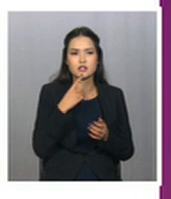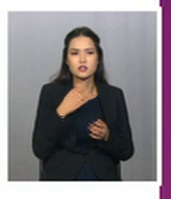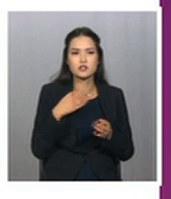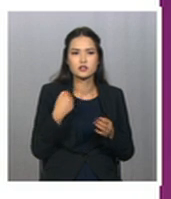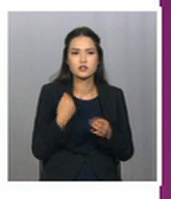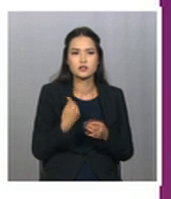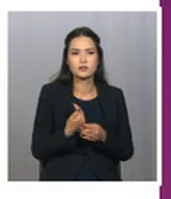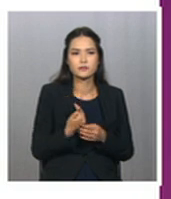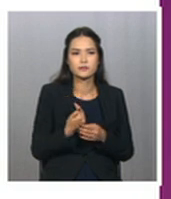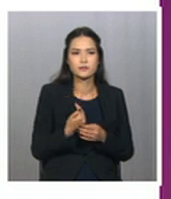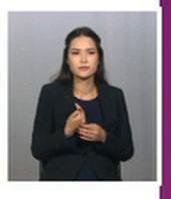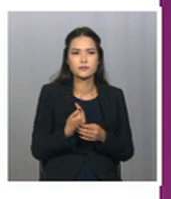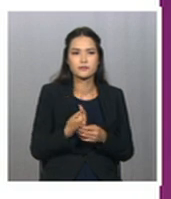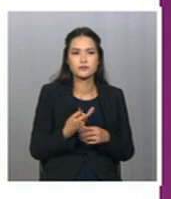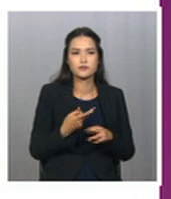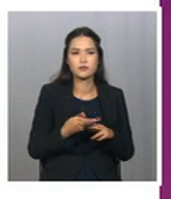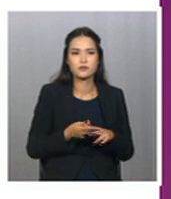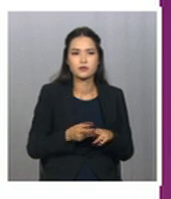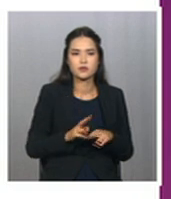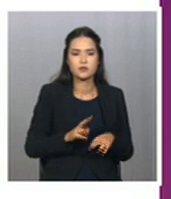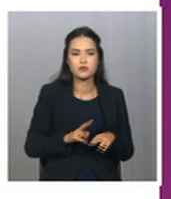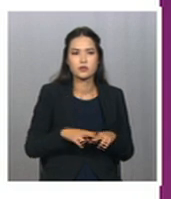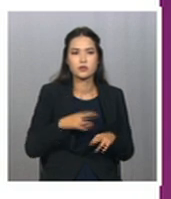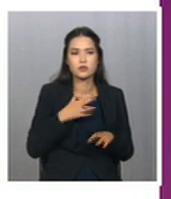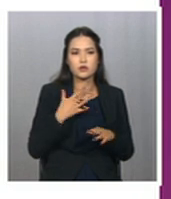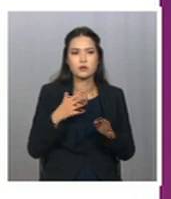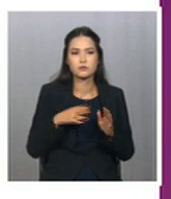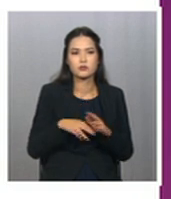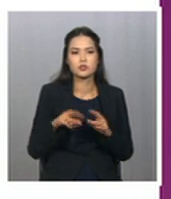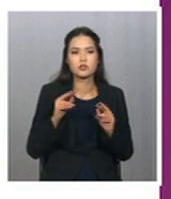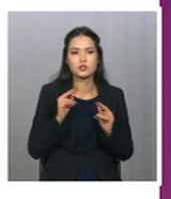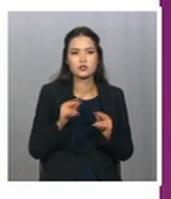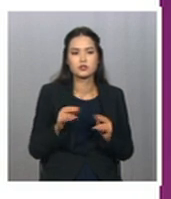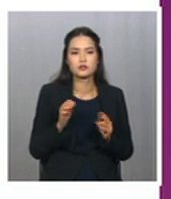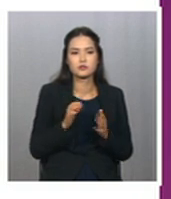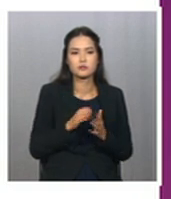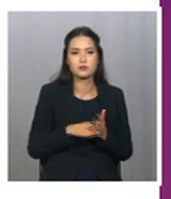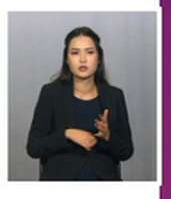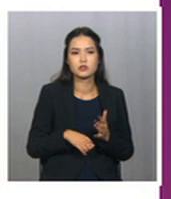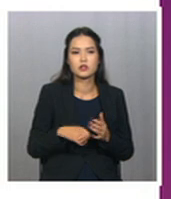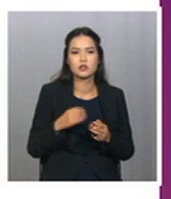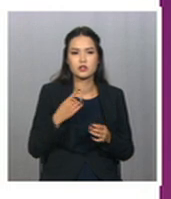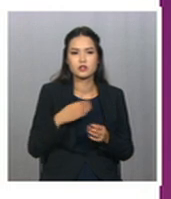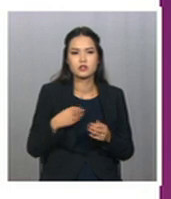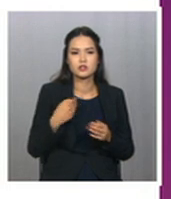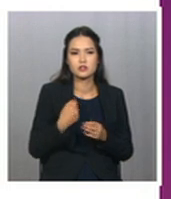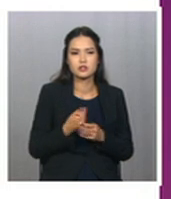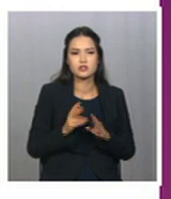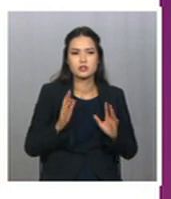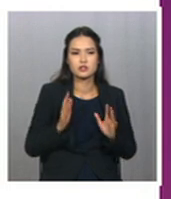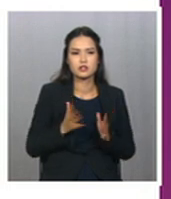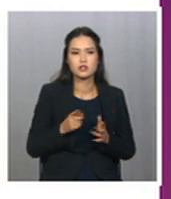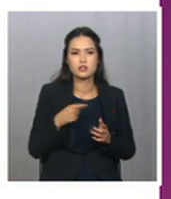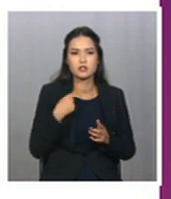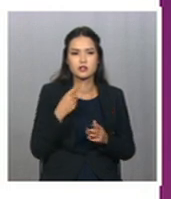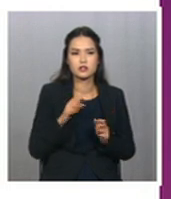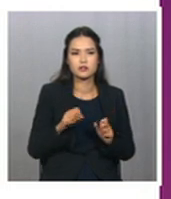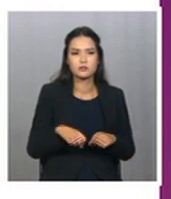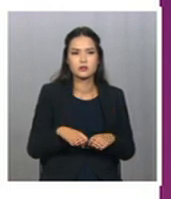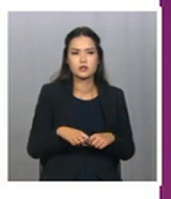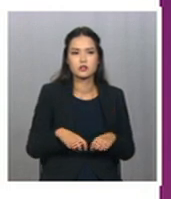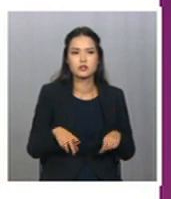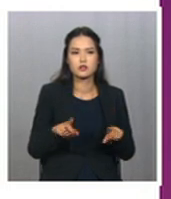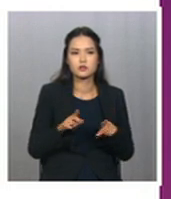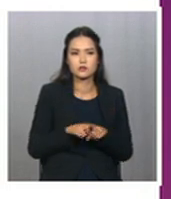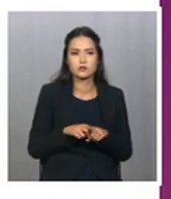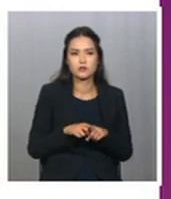ұялатады. Оның бұл ерлігін шын мәнінде де мұзға жаққан алау деп айтуға болады. Сонда